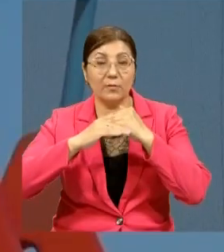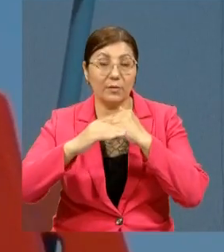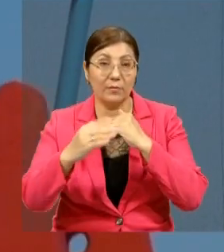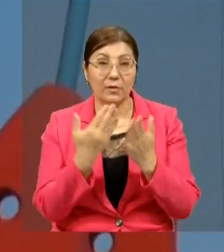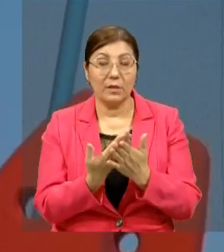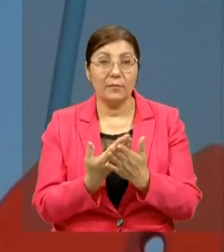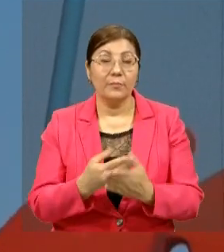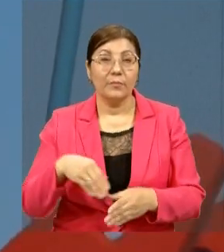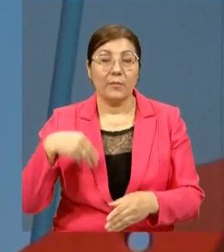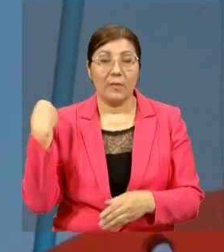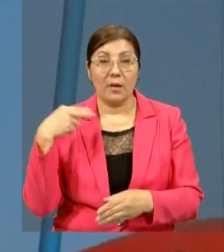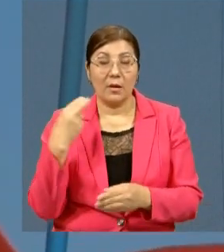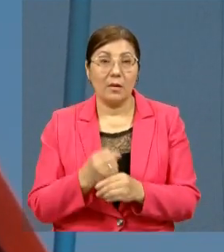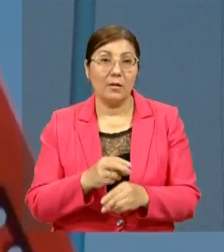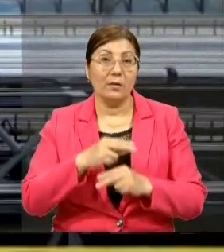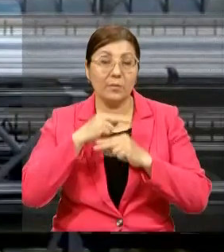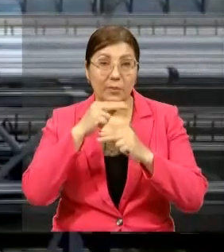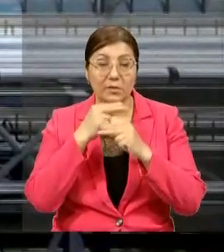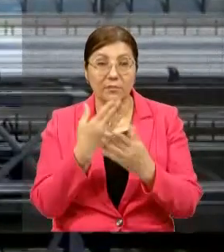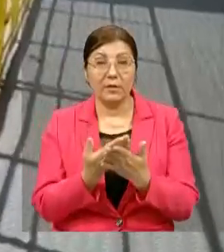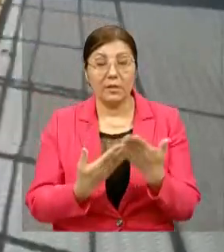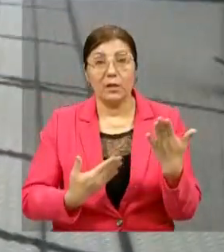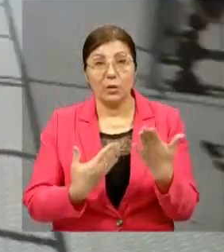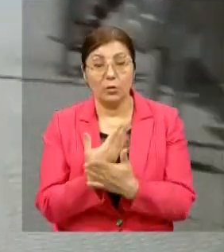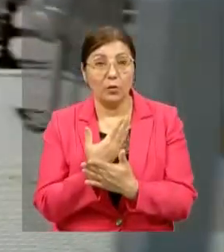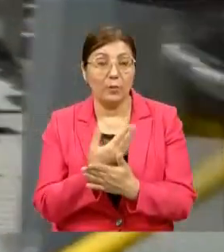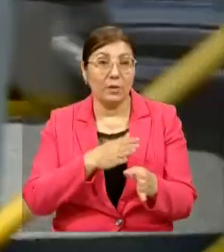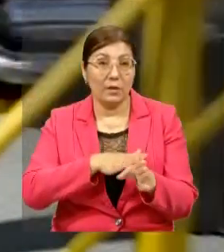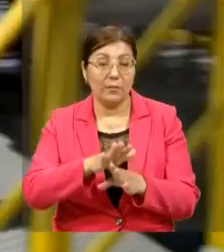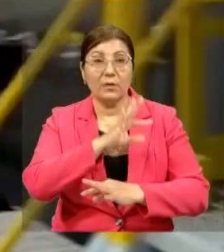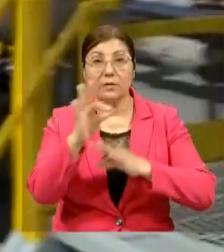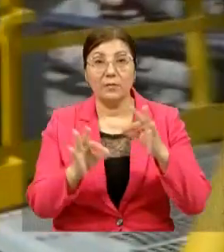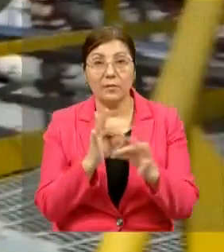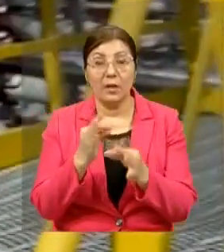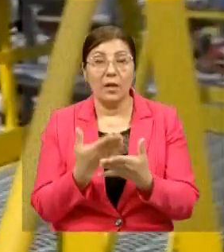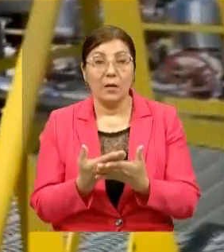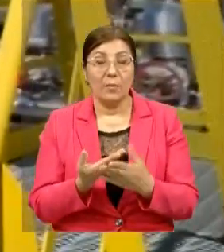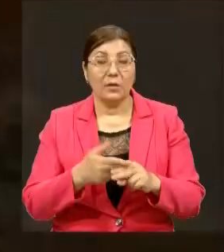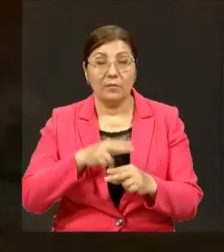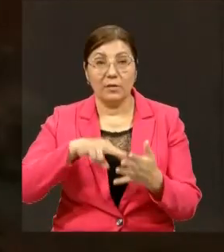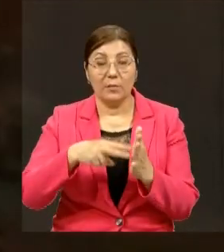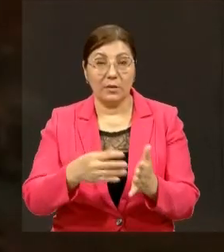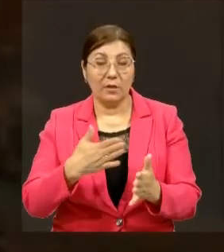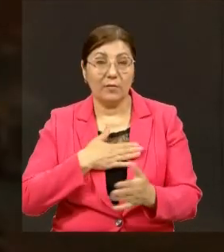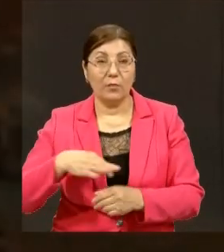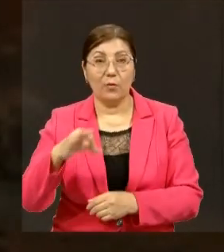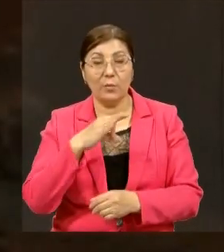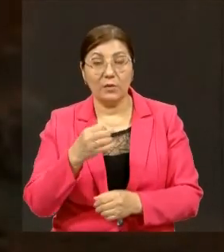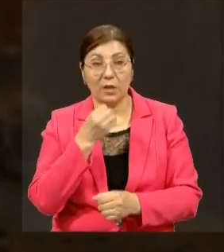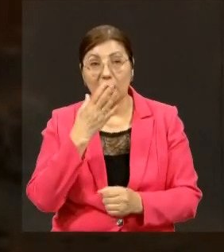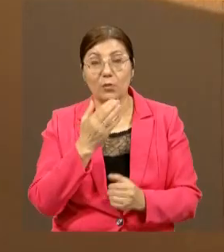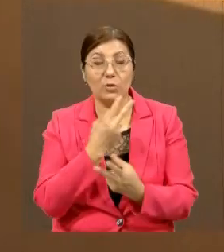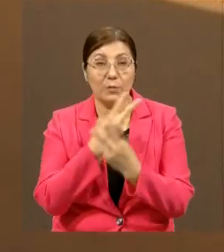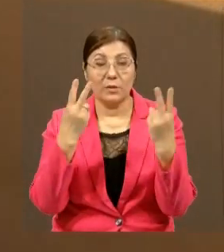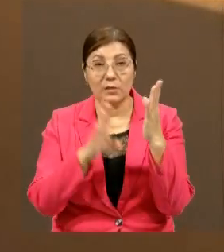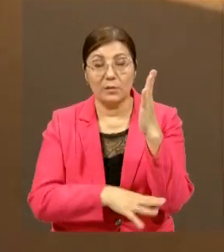уделяет особое внимание привлечению Новой волны инвестиций в страну и поддержке реализуемых инвестиционных проектов в этом плане у нашей области хорошие показатели